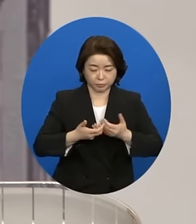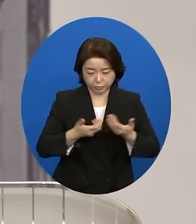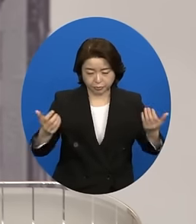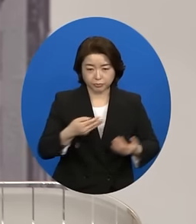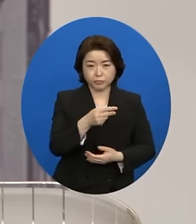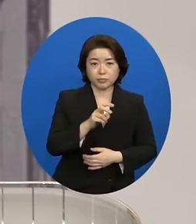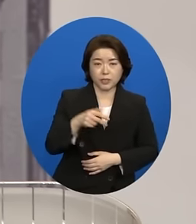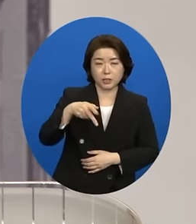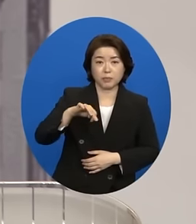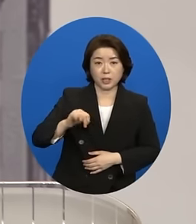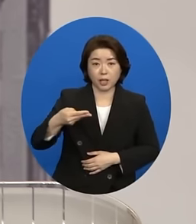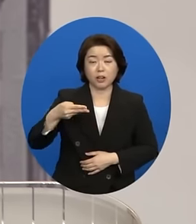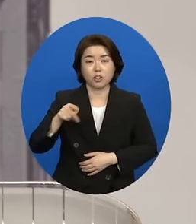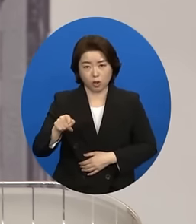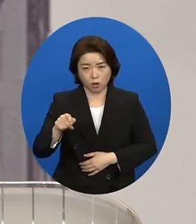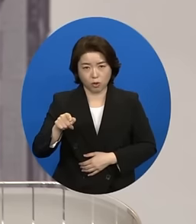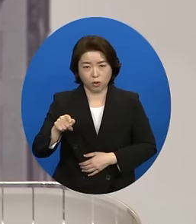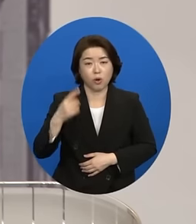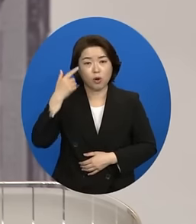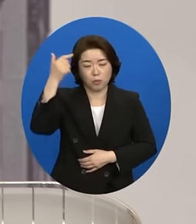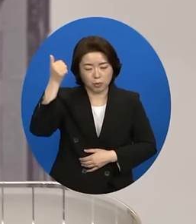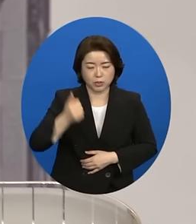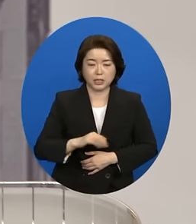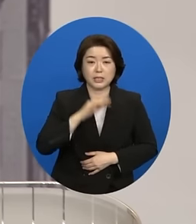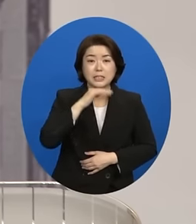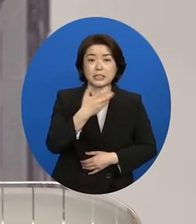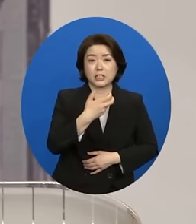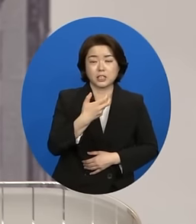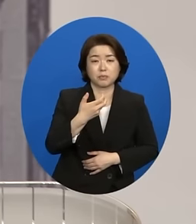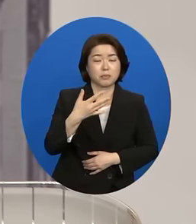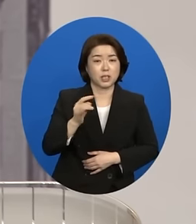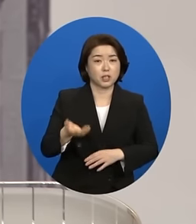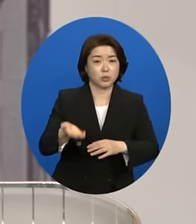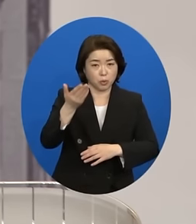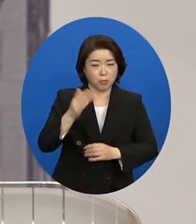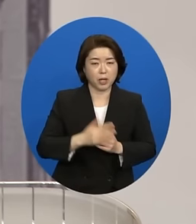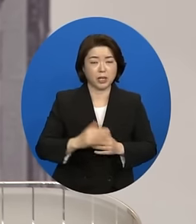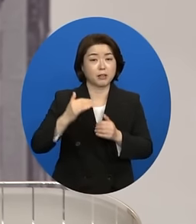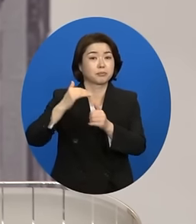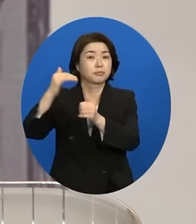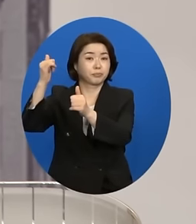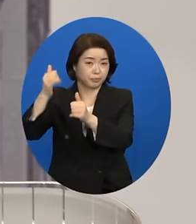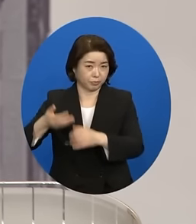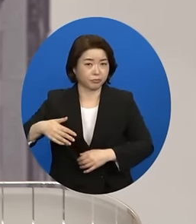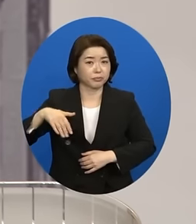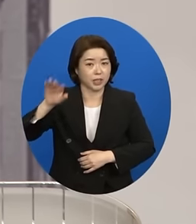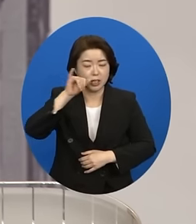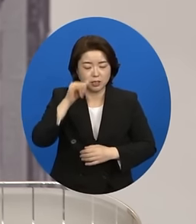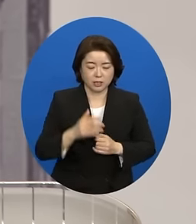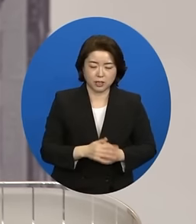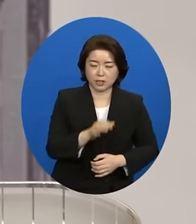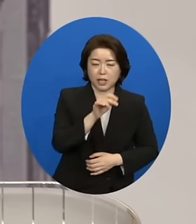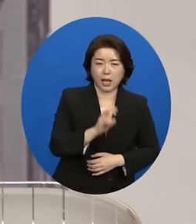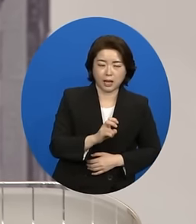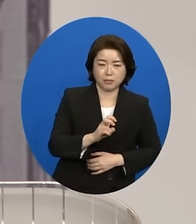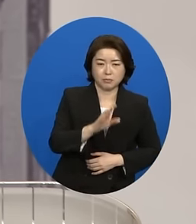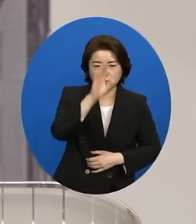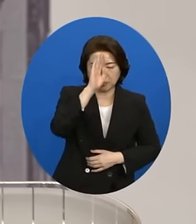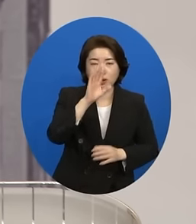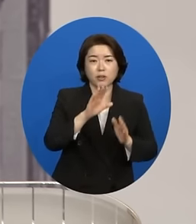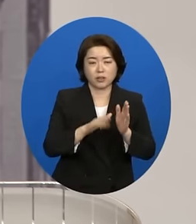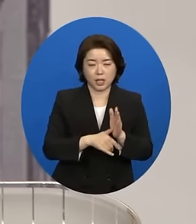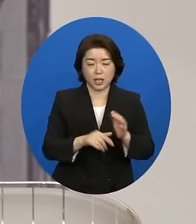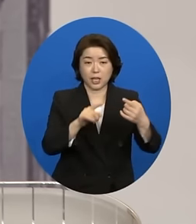목사님, 70대 초반에 부름을 받으셨어요. 이분이 암투병할 때 지난 1월에 이런 고백을